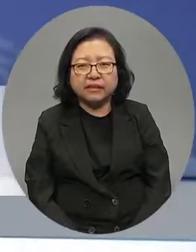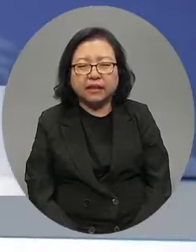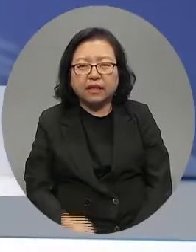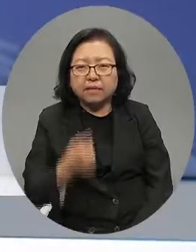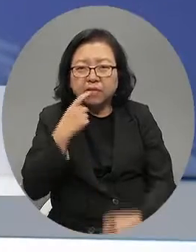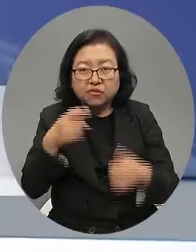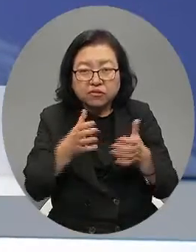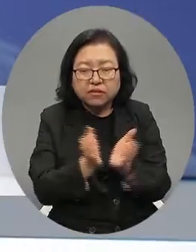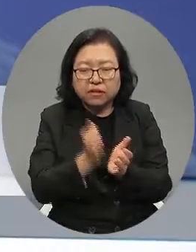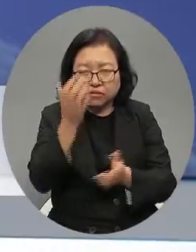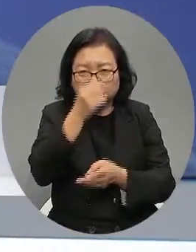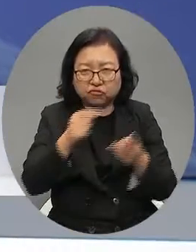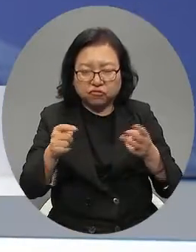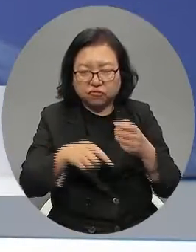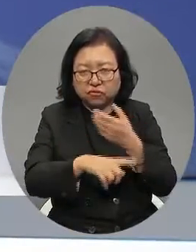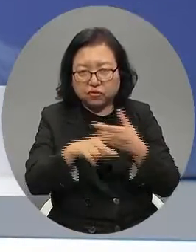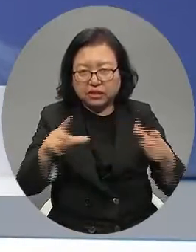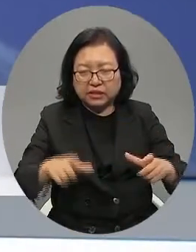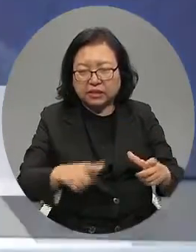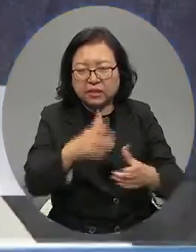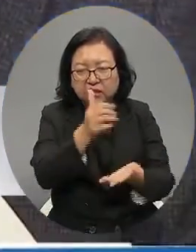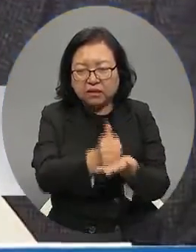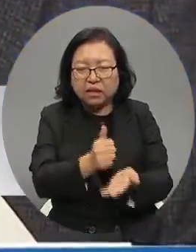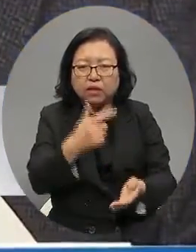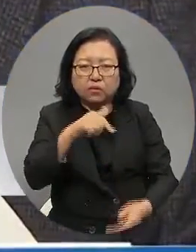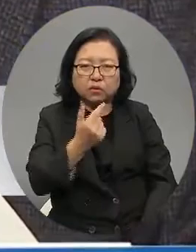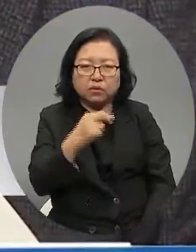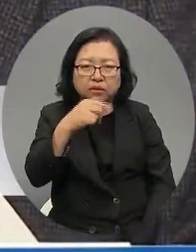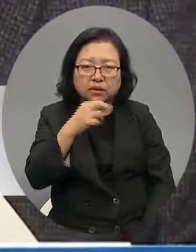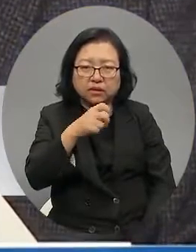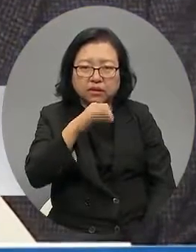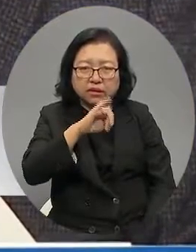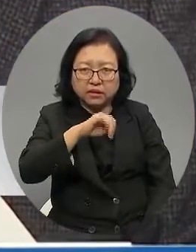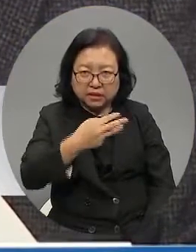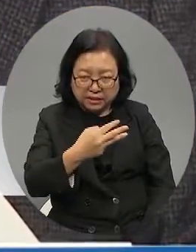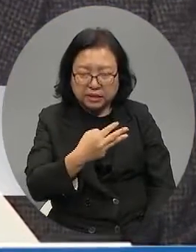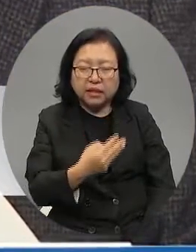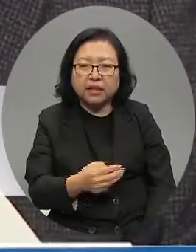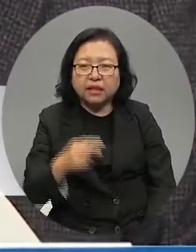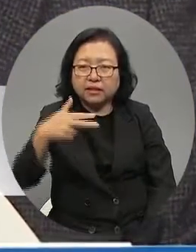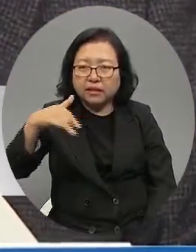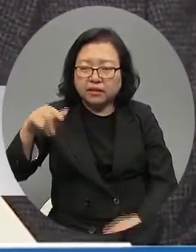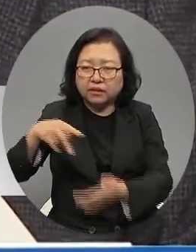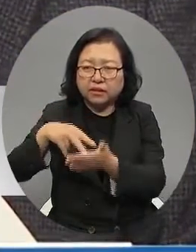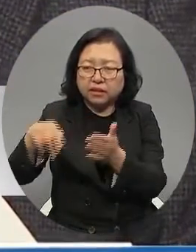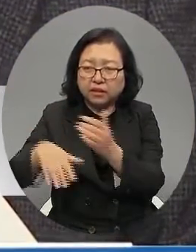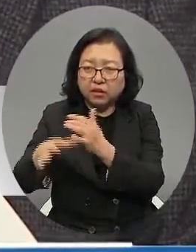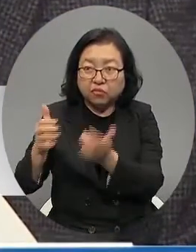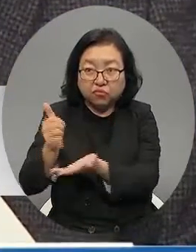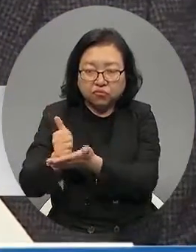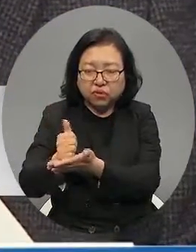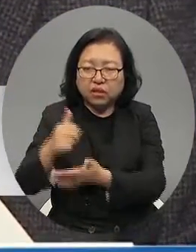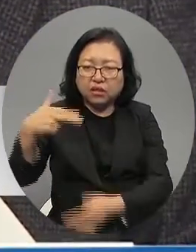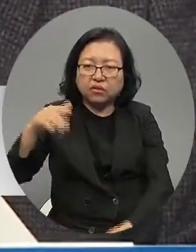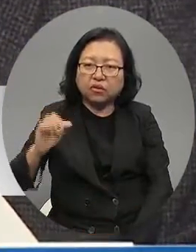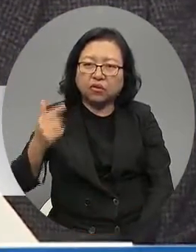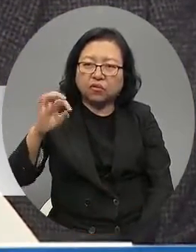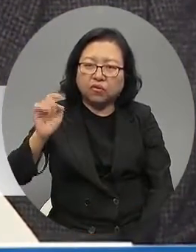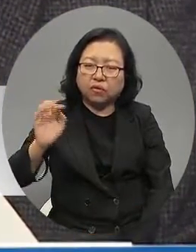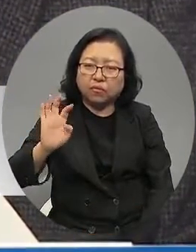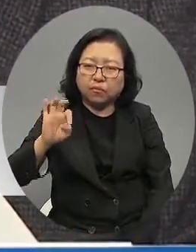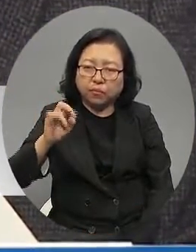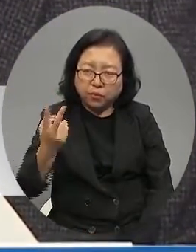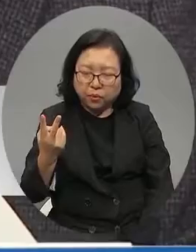더불어민주당 충주지역 위원장의 노승일 전 충북지방 경찰청장이 제천 단양 위원장에는 전원표 전 도의원이